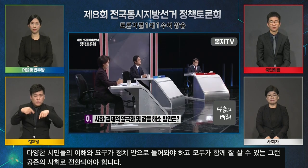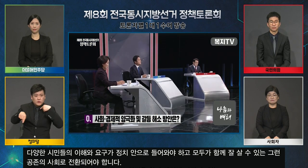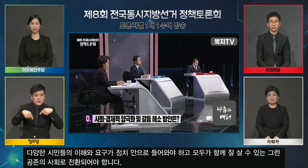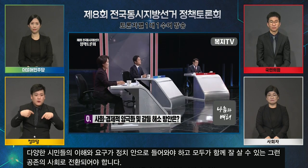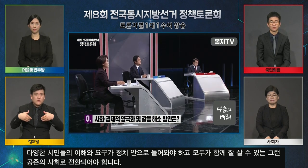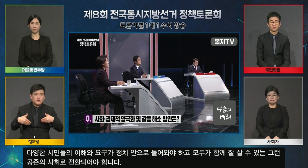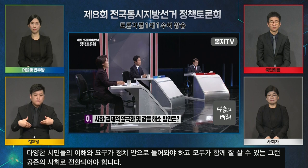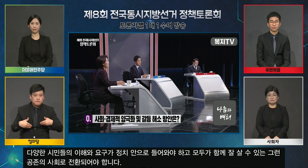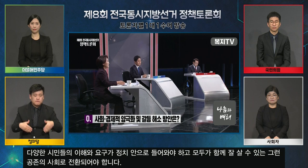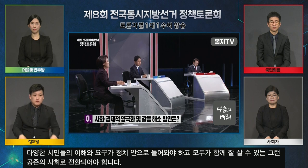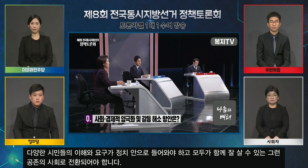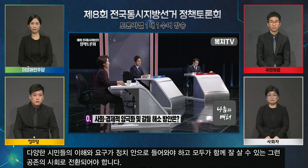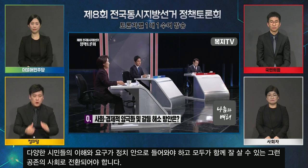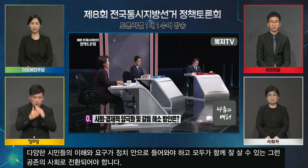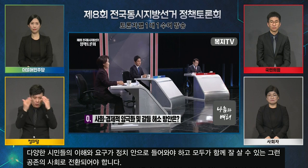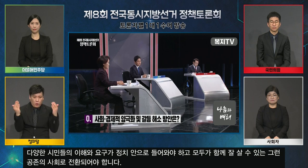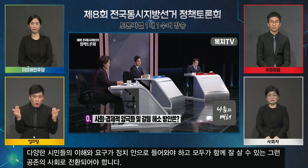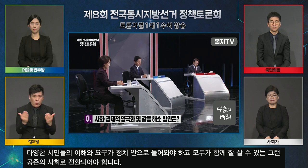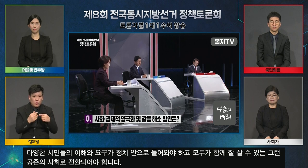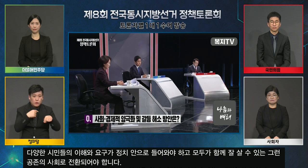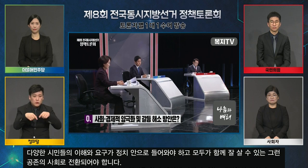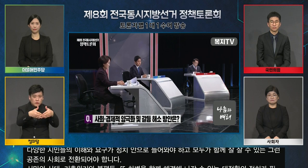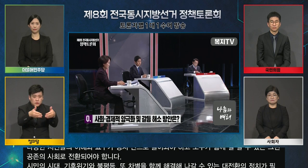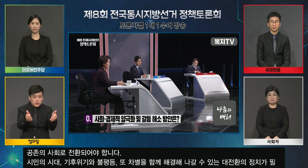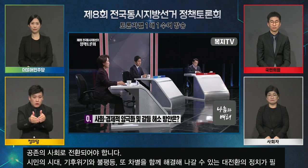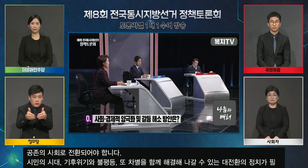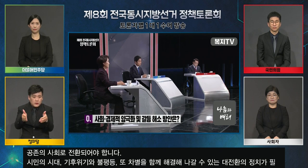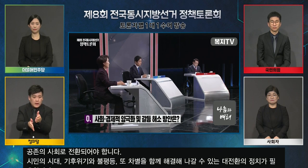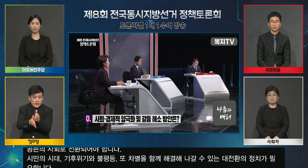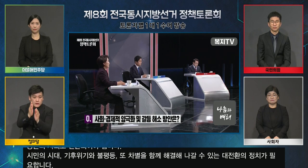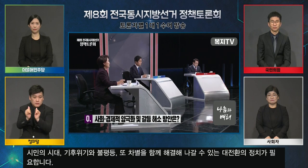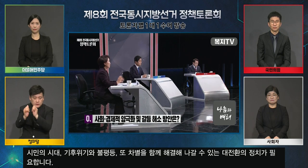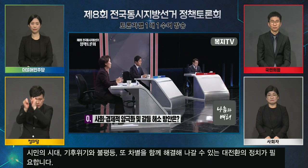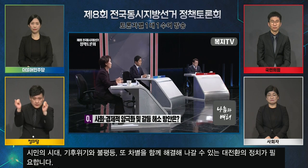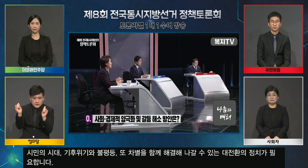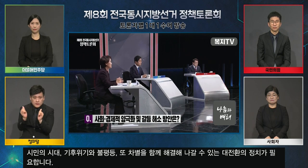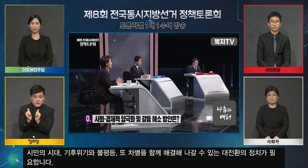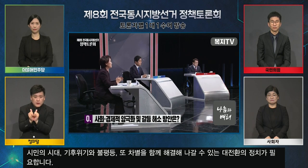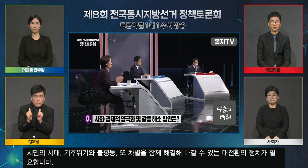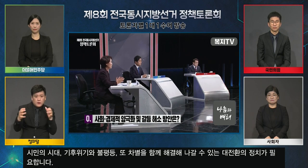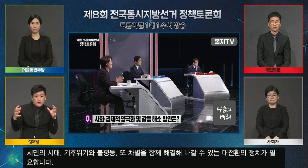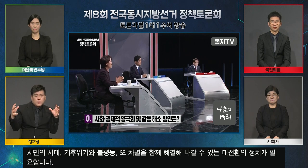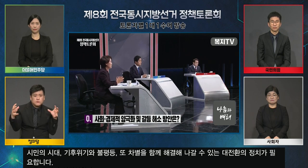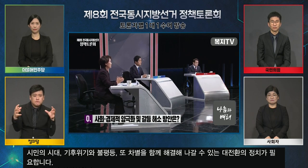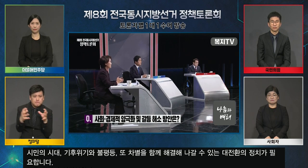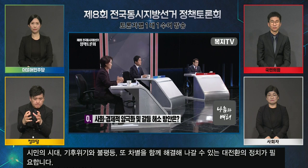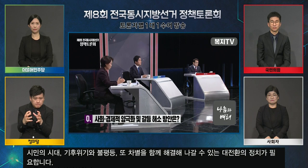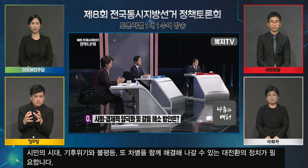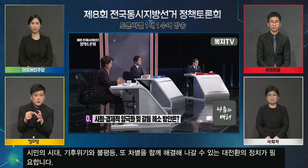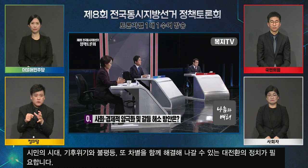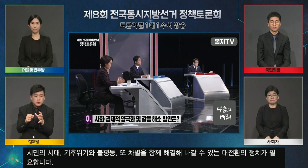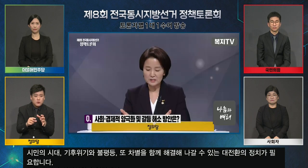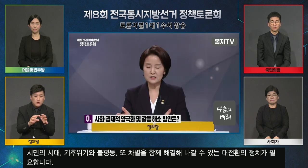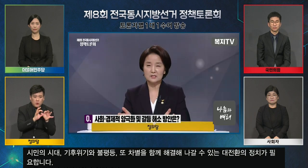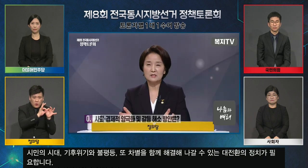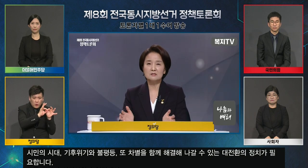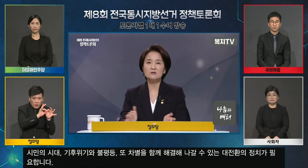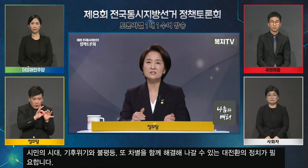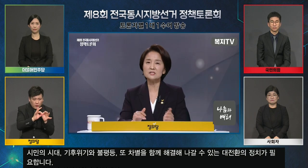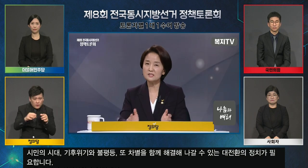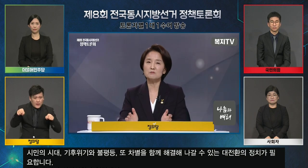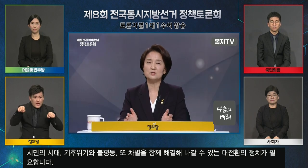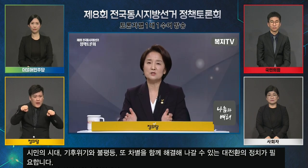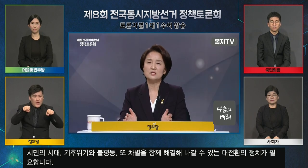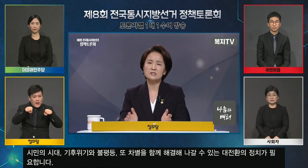모든 정당과 시민사회가 협력해서 정권을 뛰어넘어서 지속할 수 있는